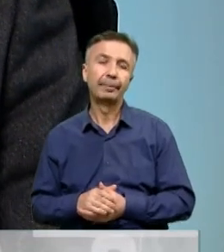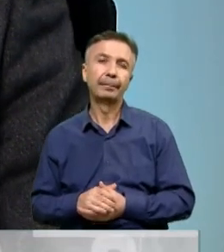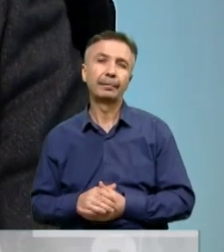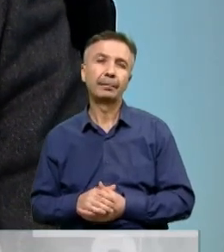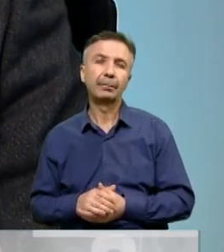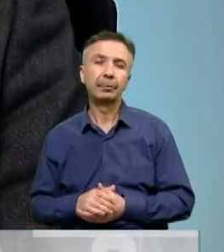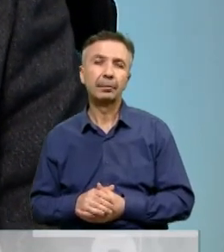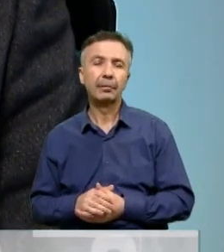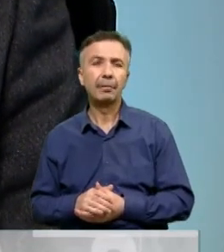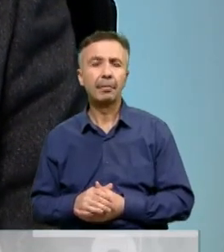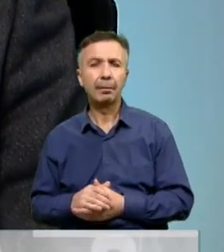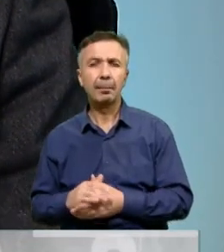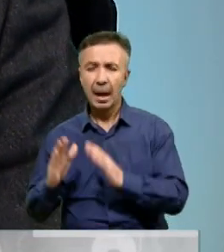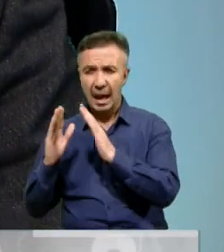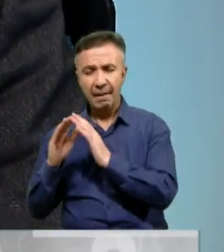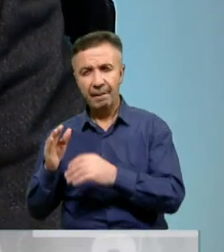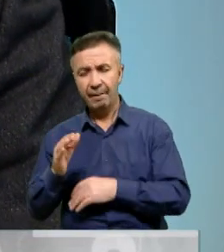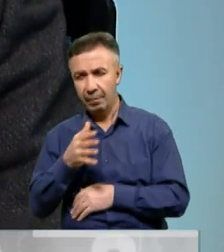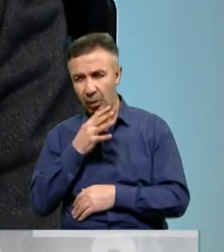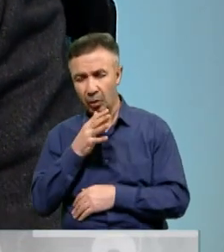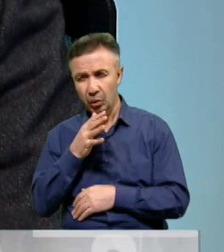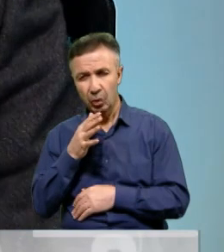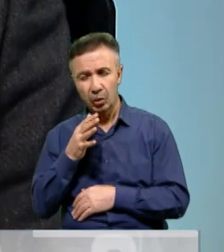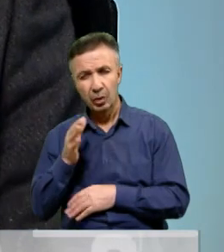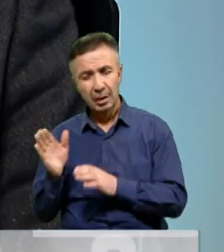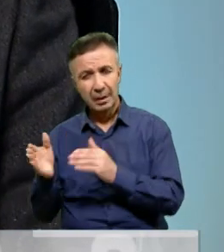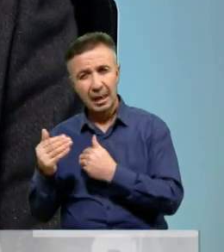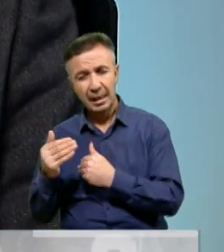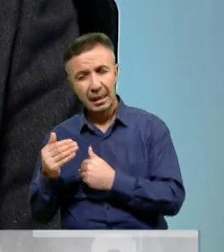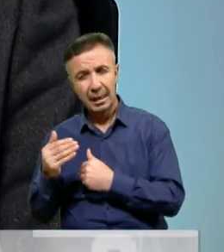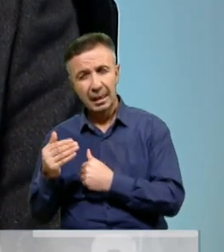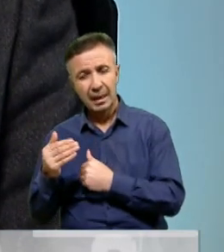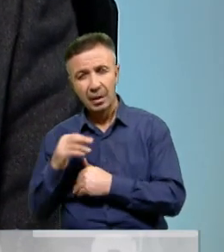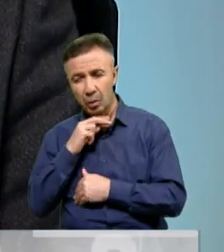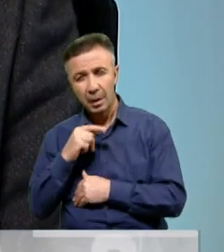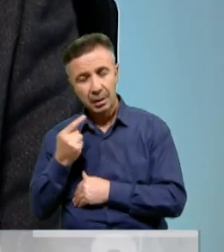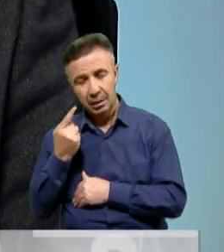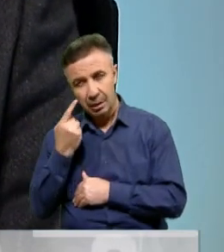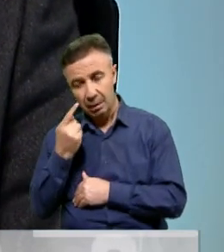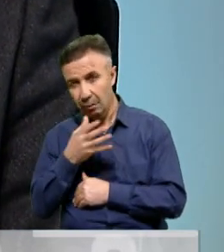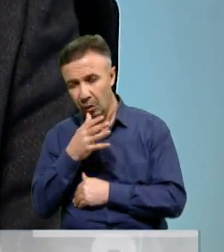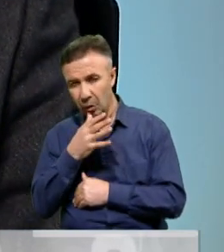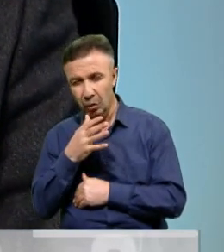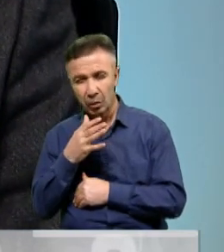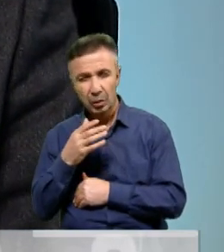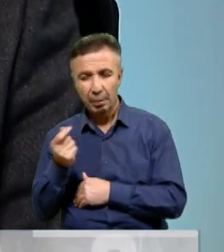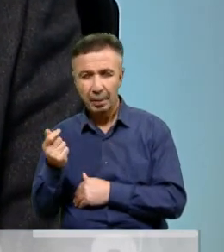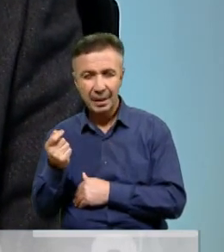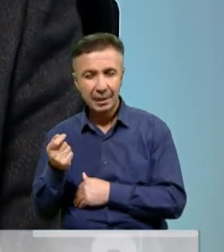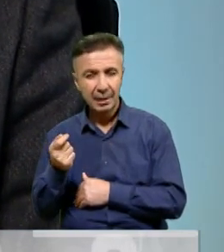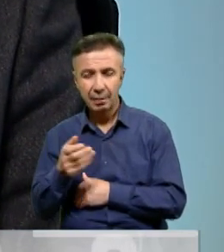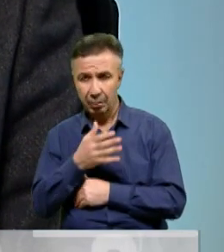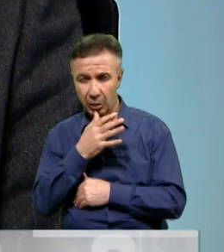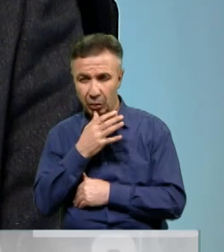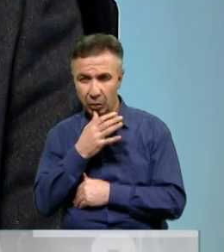site belli, bina belli, daire numarası belli, her şey belli ve fiyatı da belli. Yani ne kadar fiyata